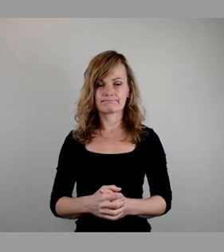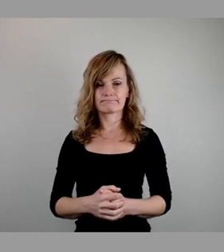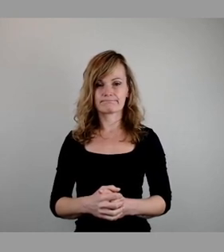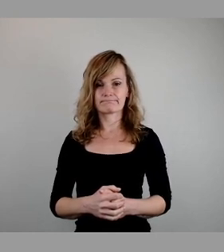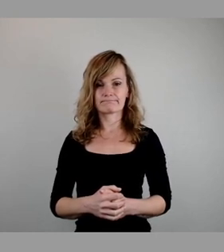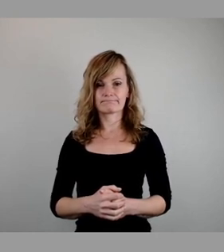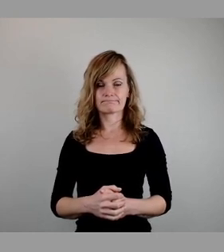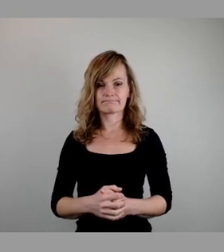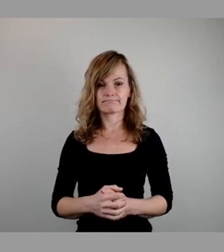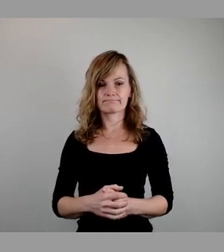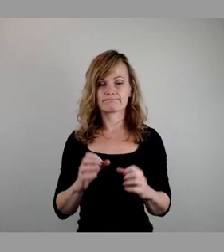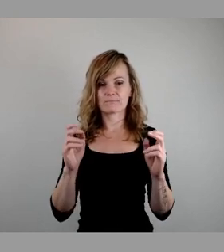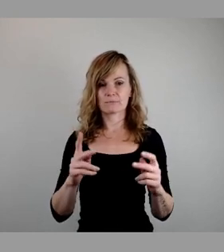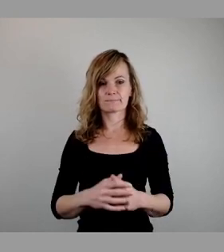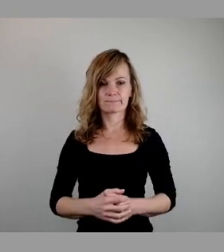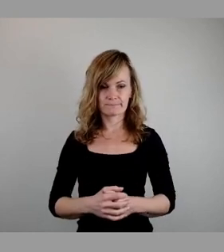Okay,